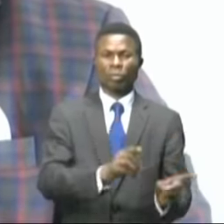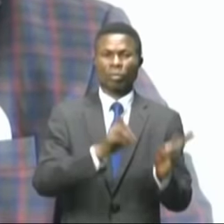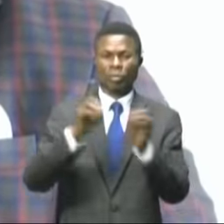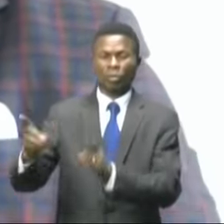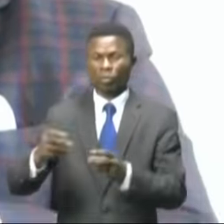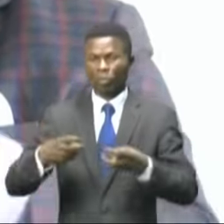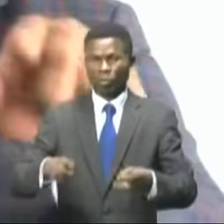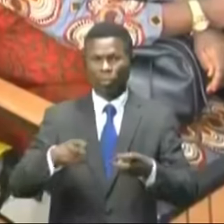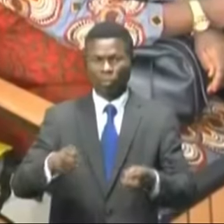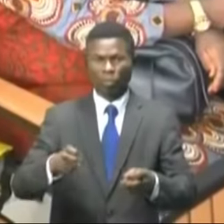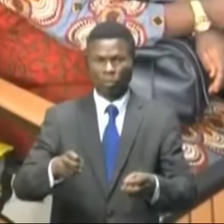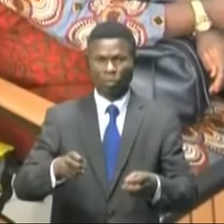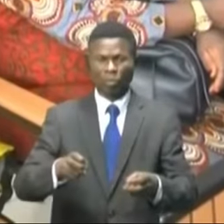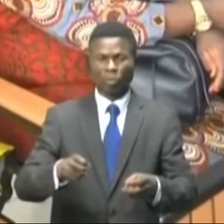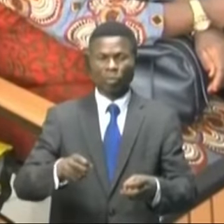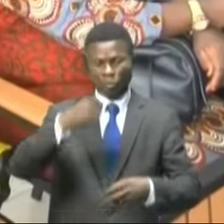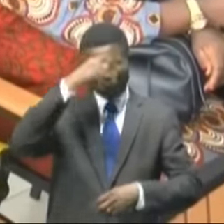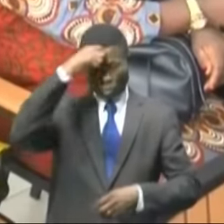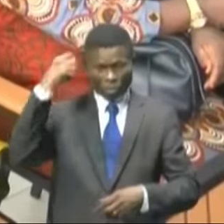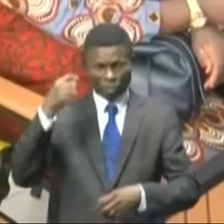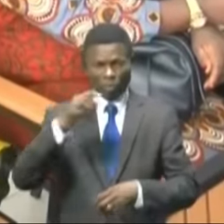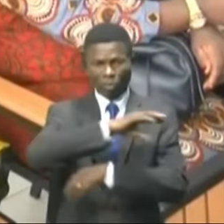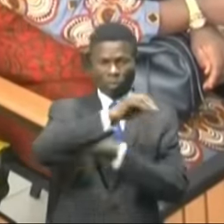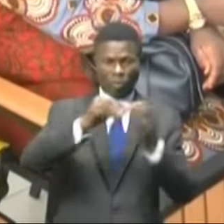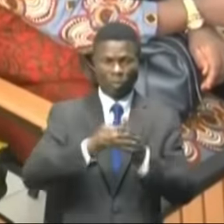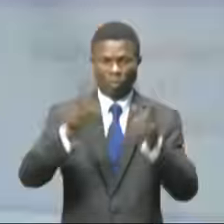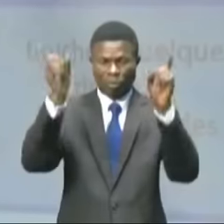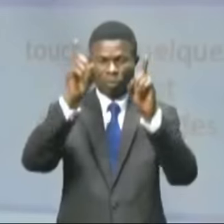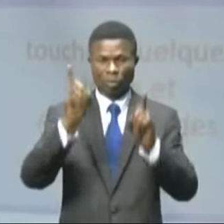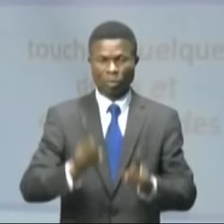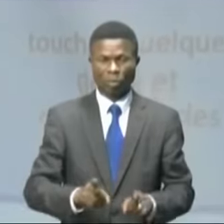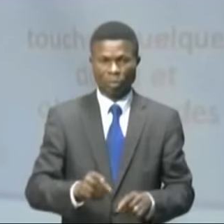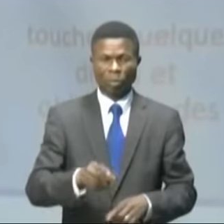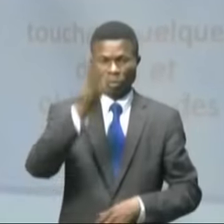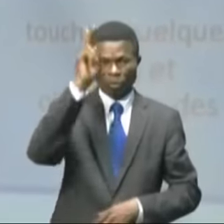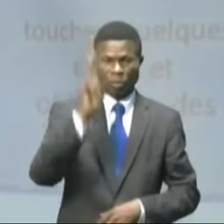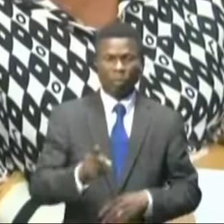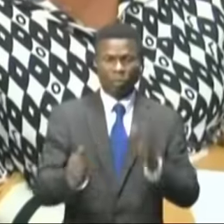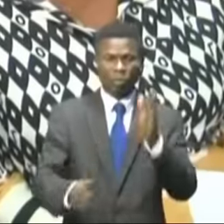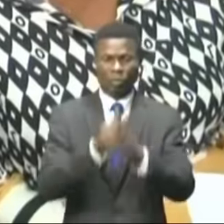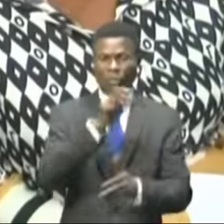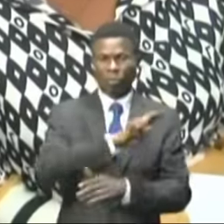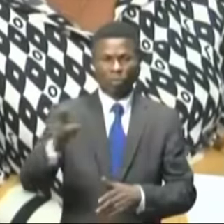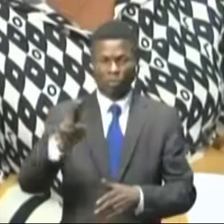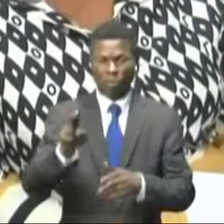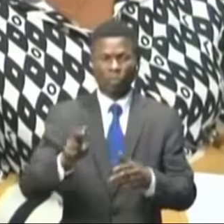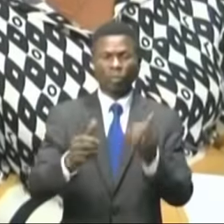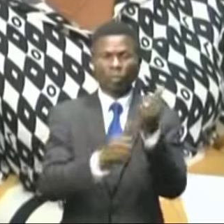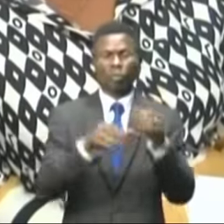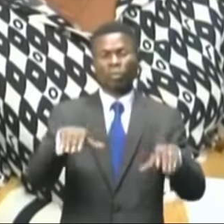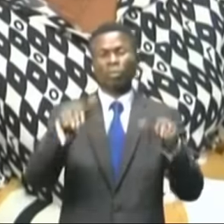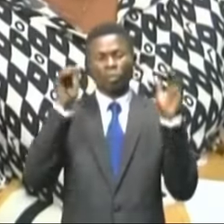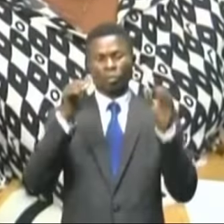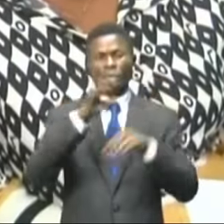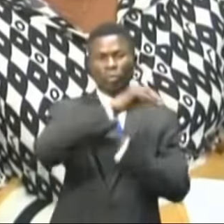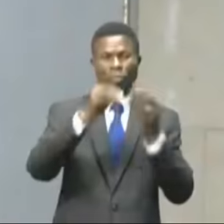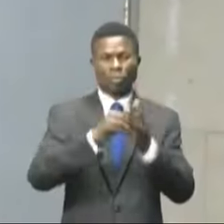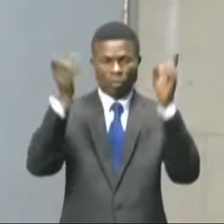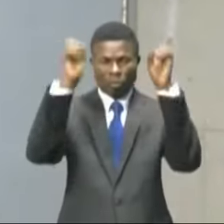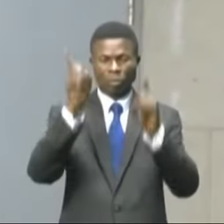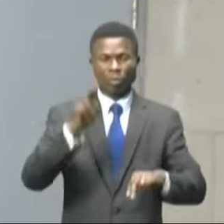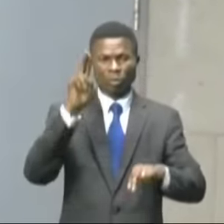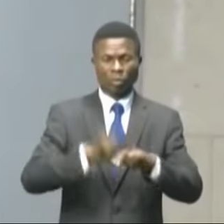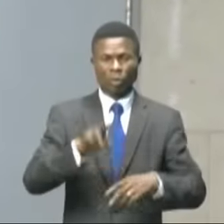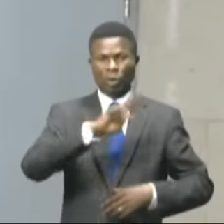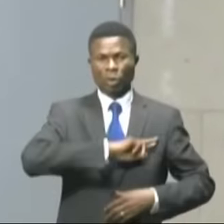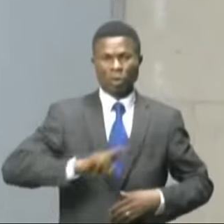forcés liés à la crise centrafricaine. Plus de 211 000 réfugiés centrafricains sont en République démocratique du